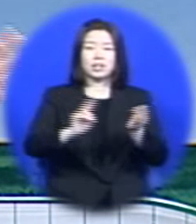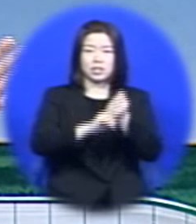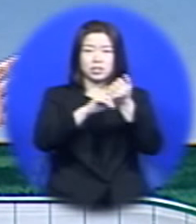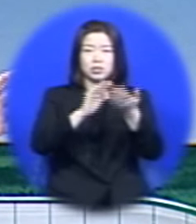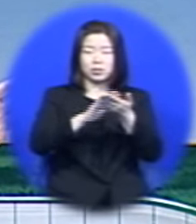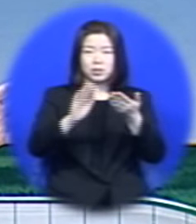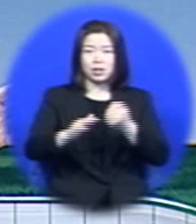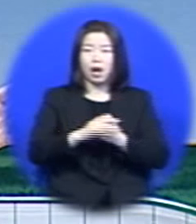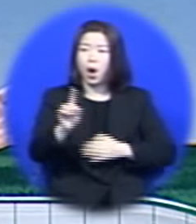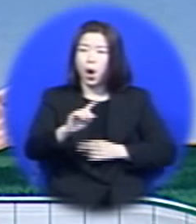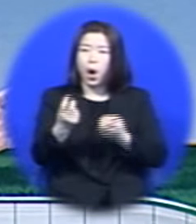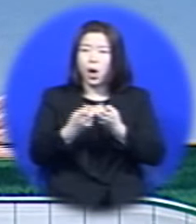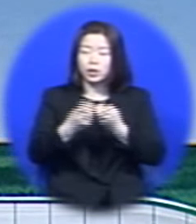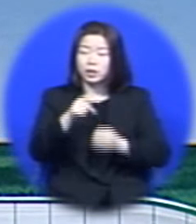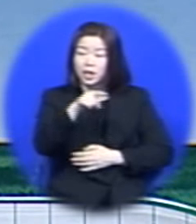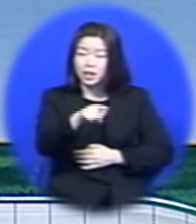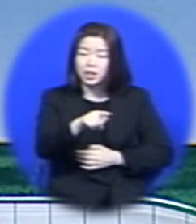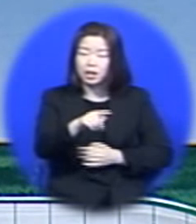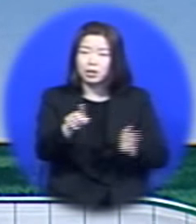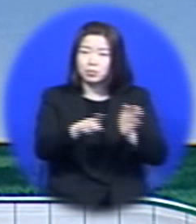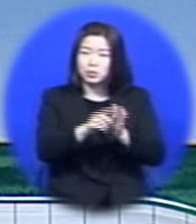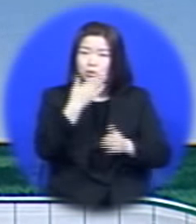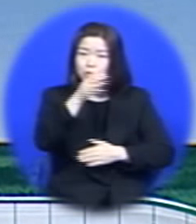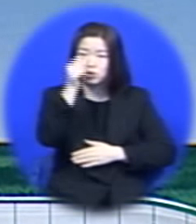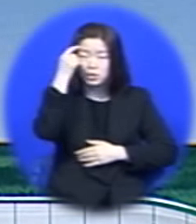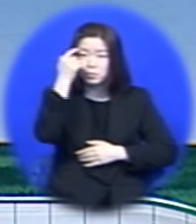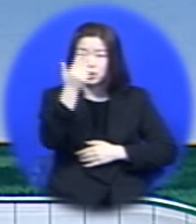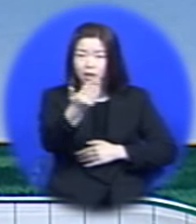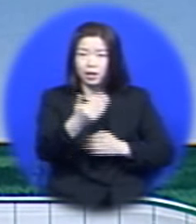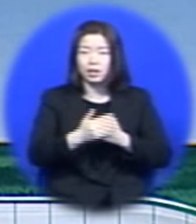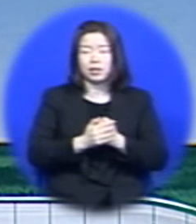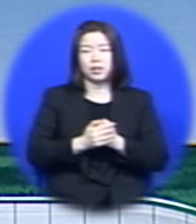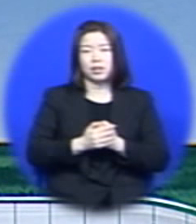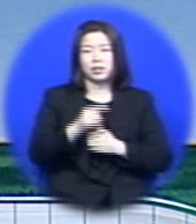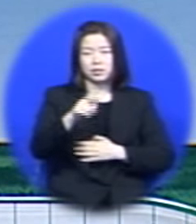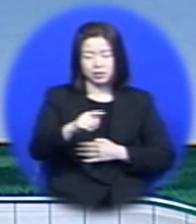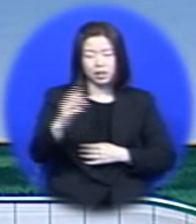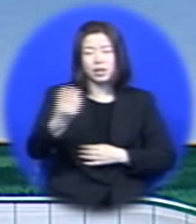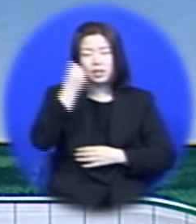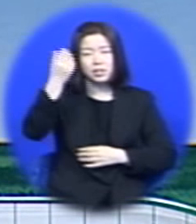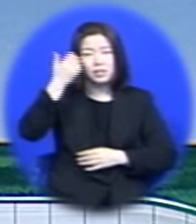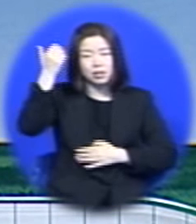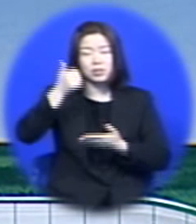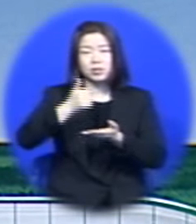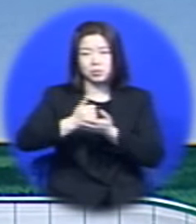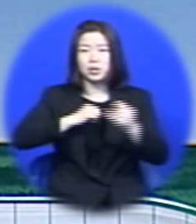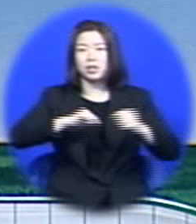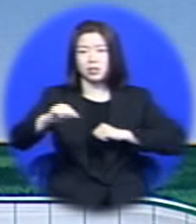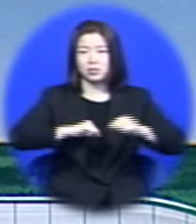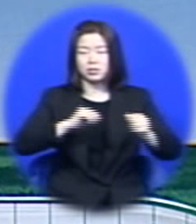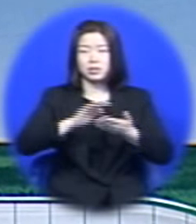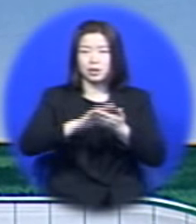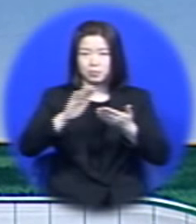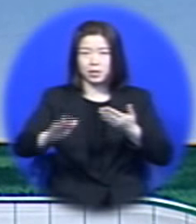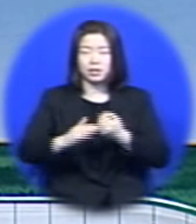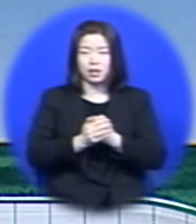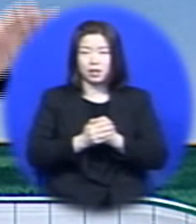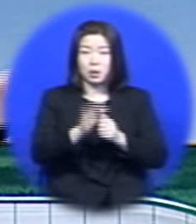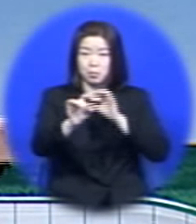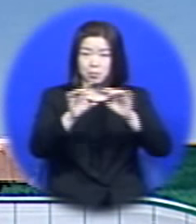어떻게 그게 믿어집니까? 성령님의 역사죠. 여러분, 각각